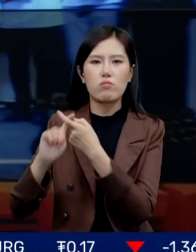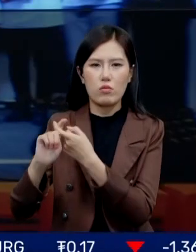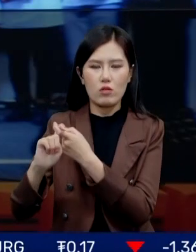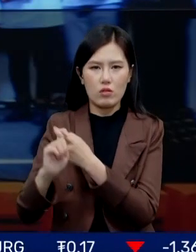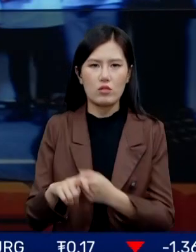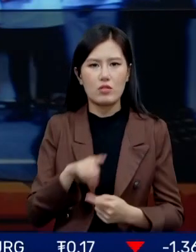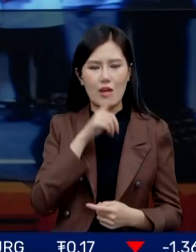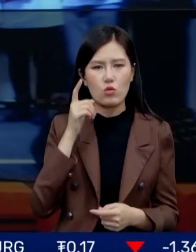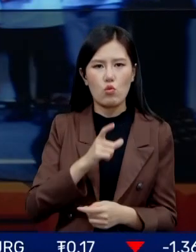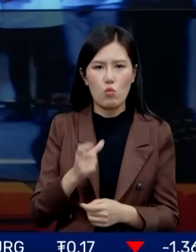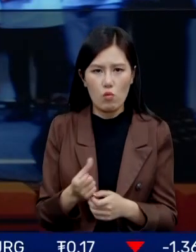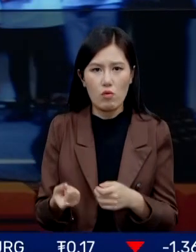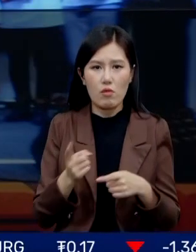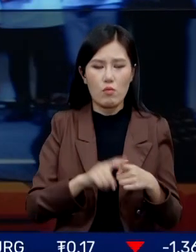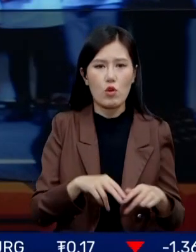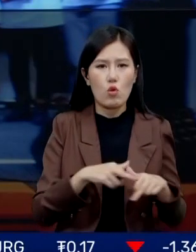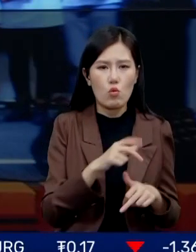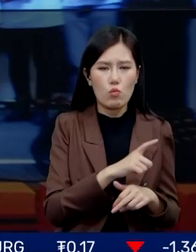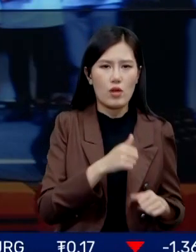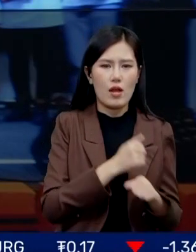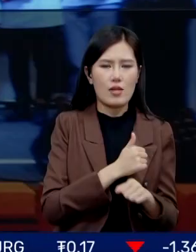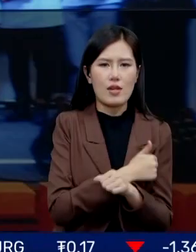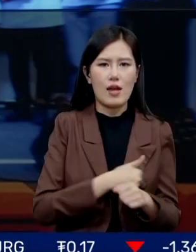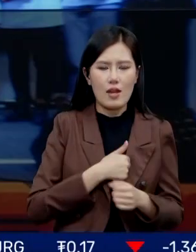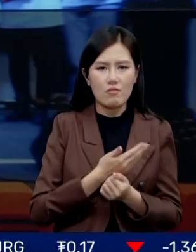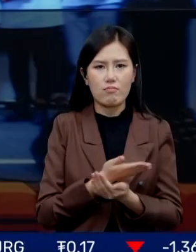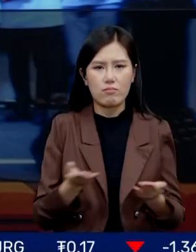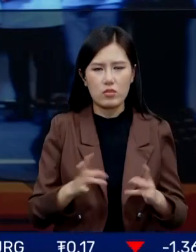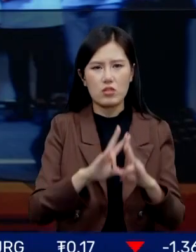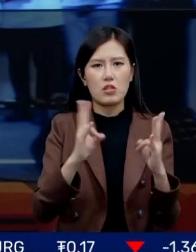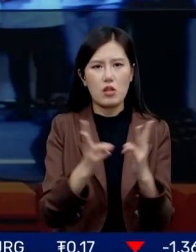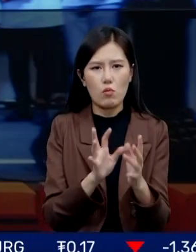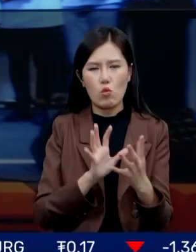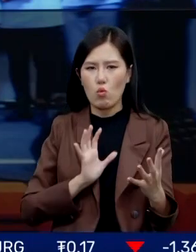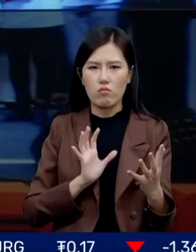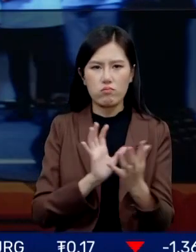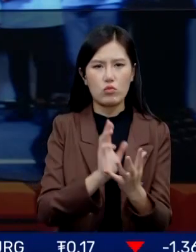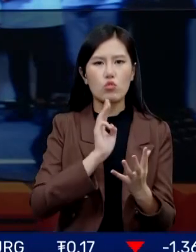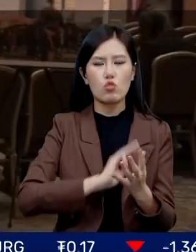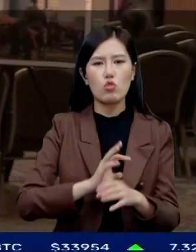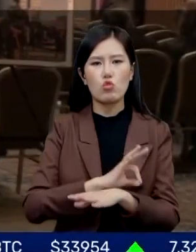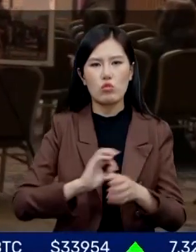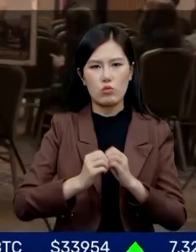хөгжлийн бэрхшээлтэй иргэдийн хөдөлмөр эрхлэлт тэдний нийгмийн оролцоог нэмэгдүүлж дуу хоолойг хүрэхэд чиглэлжээ.